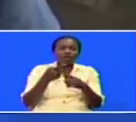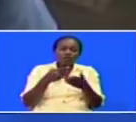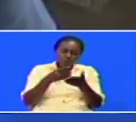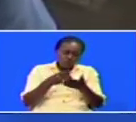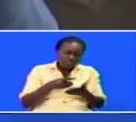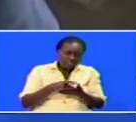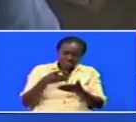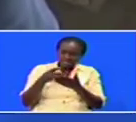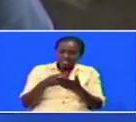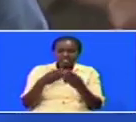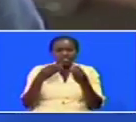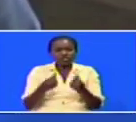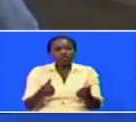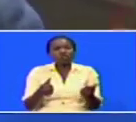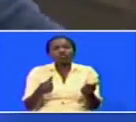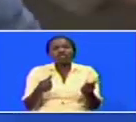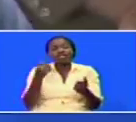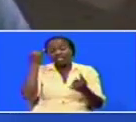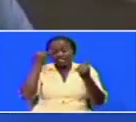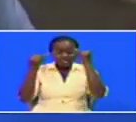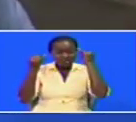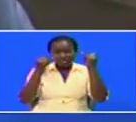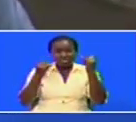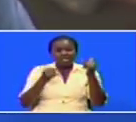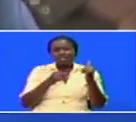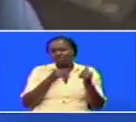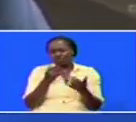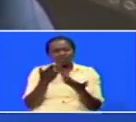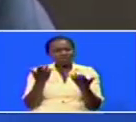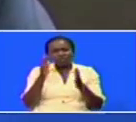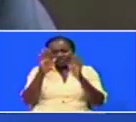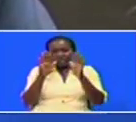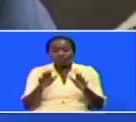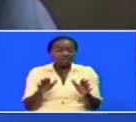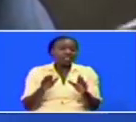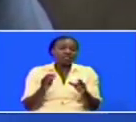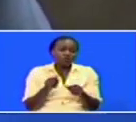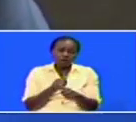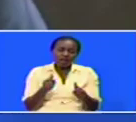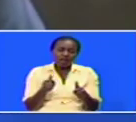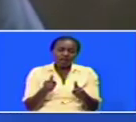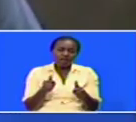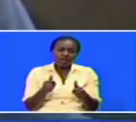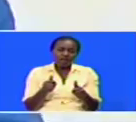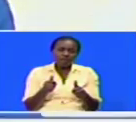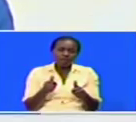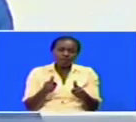down and resolve these issues. I don't think they are impossible to resolve. They can be resolved.